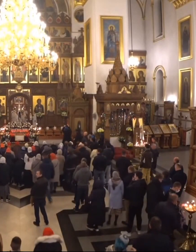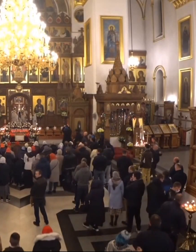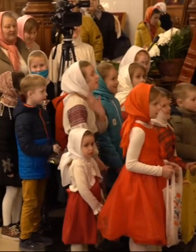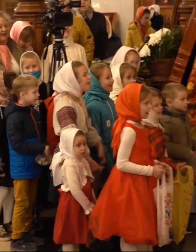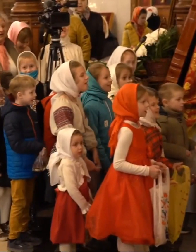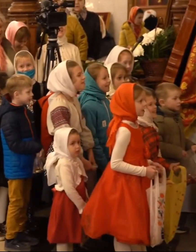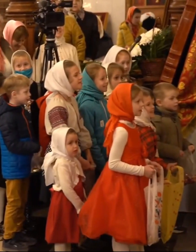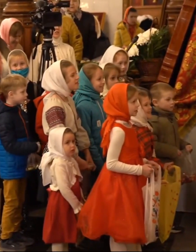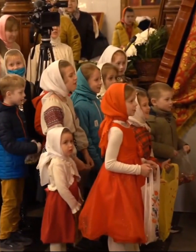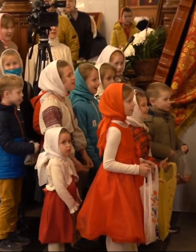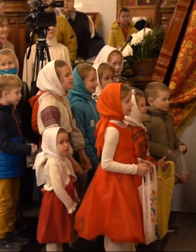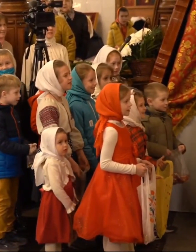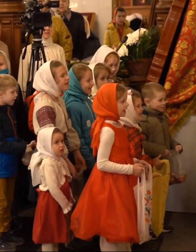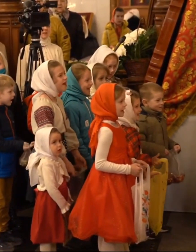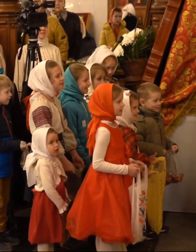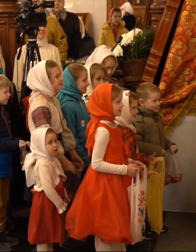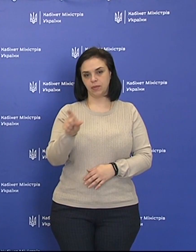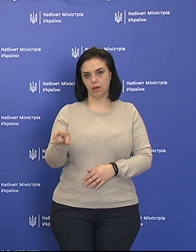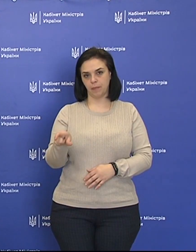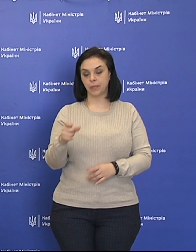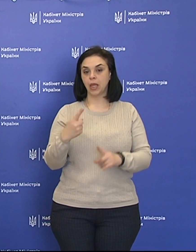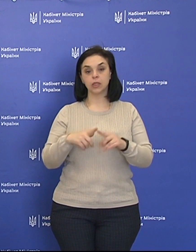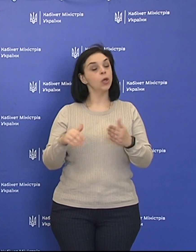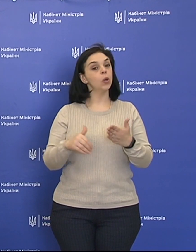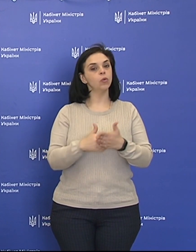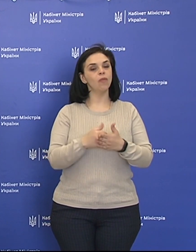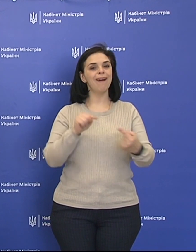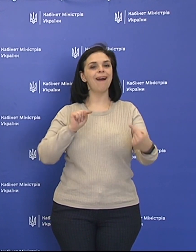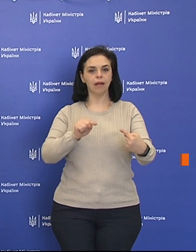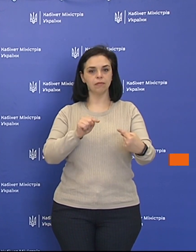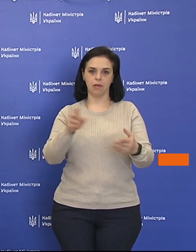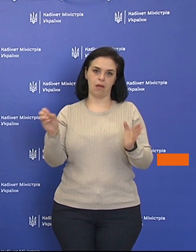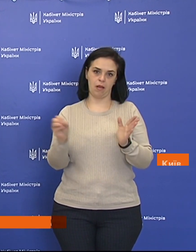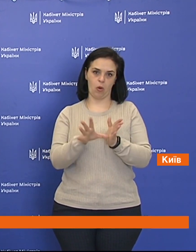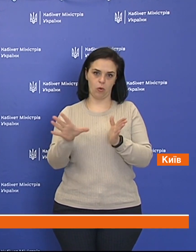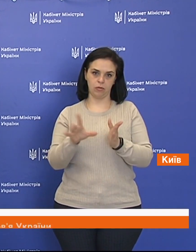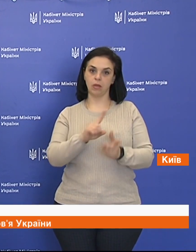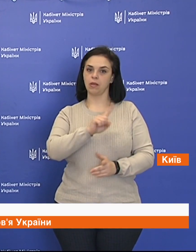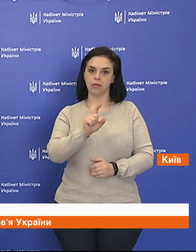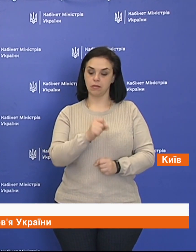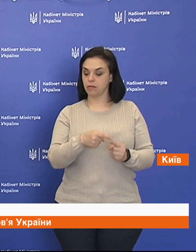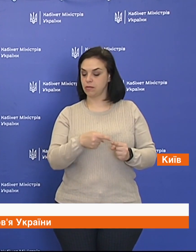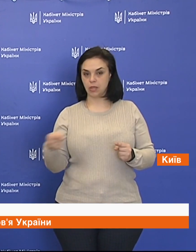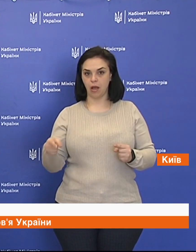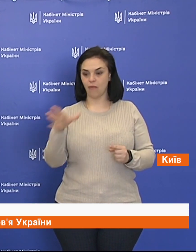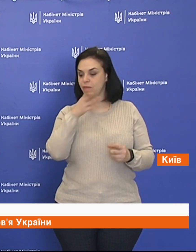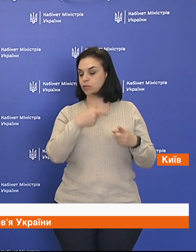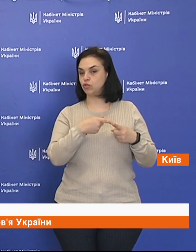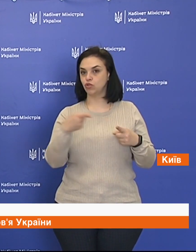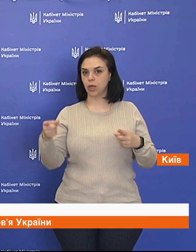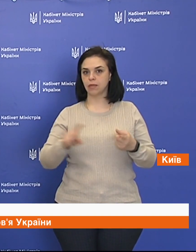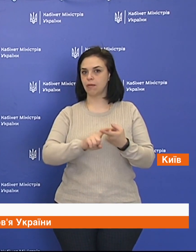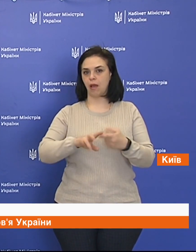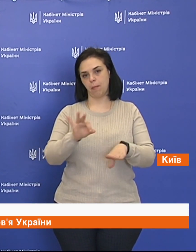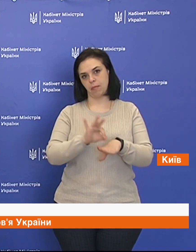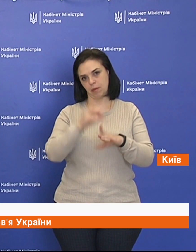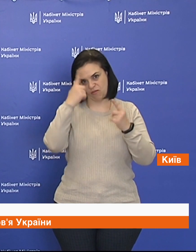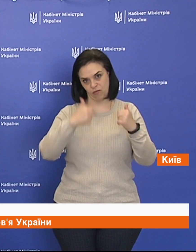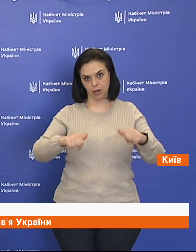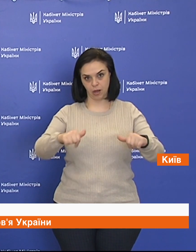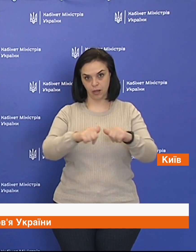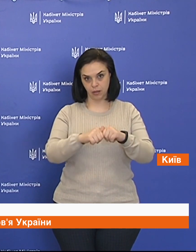і масових освячень Лози і Пасок. Це новий антирекорд за весь час епідемії в